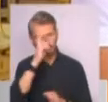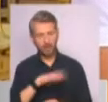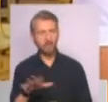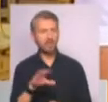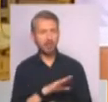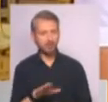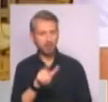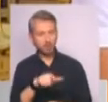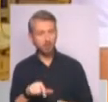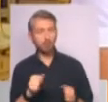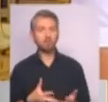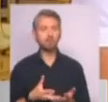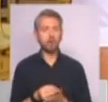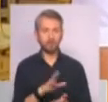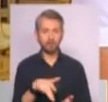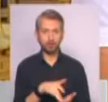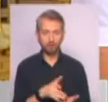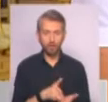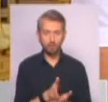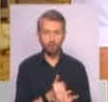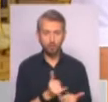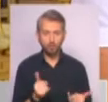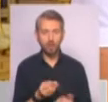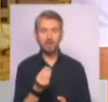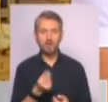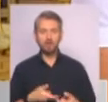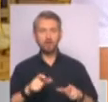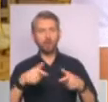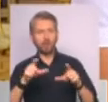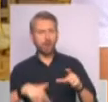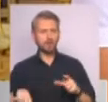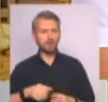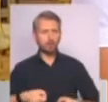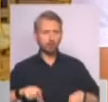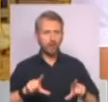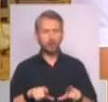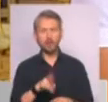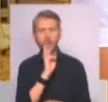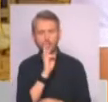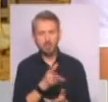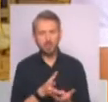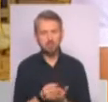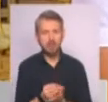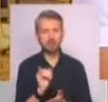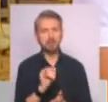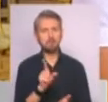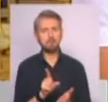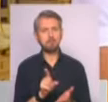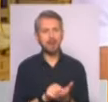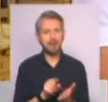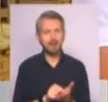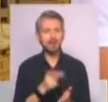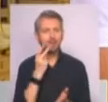можуть сплачувати комунальні послуги, тарифи зростають, все зростають, заробітні плати і пенсії не